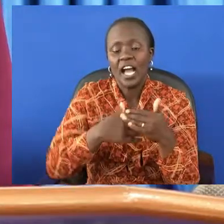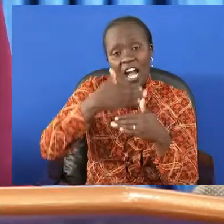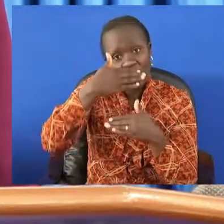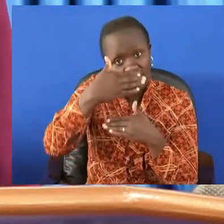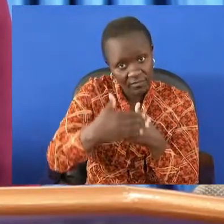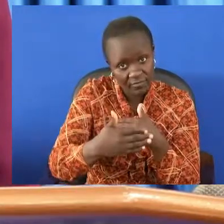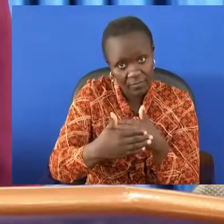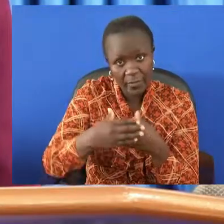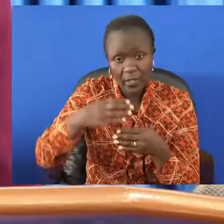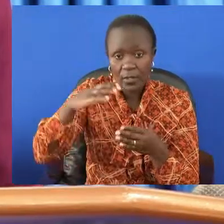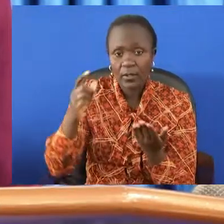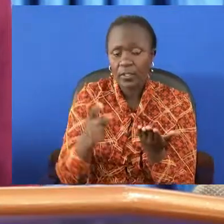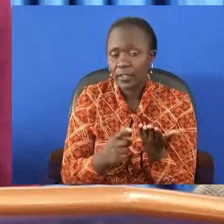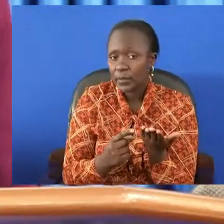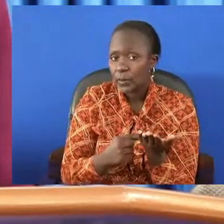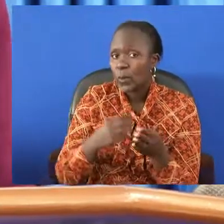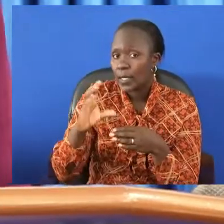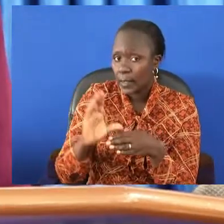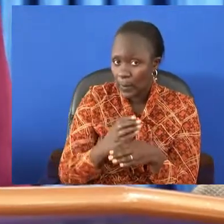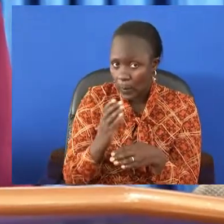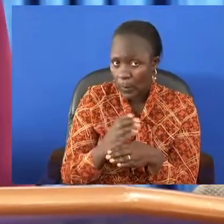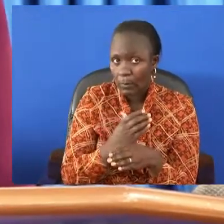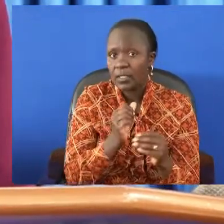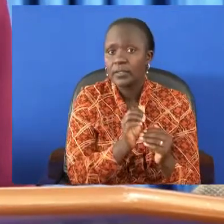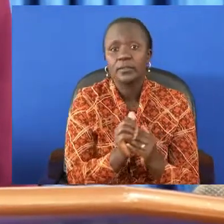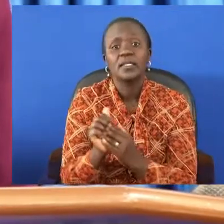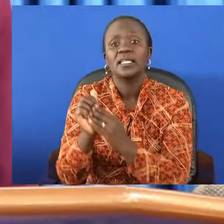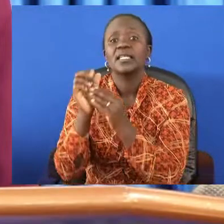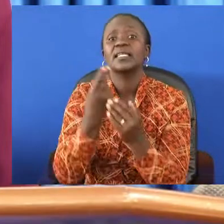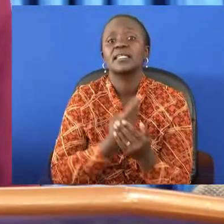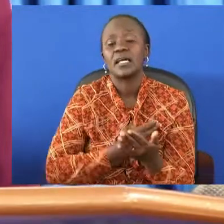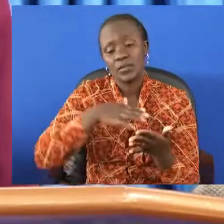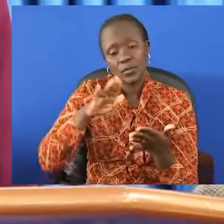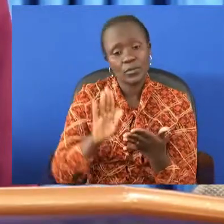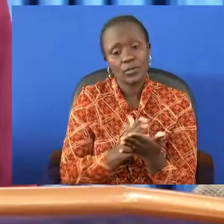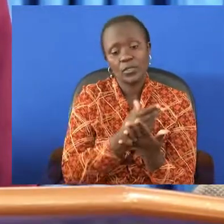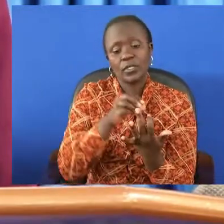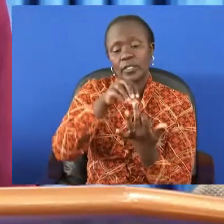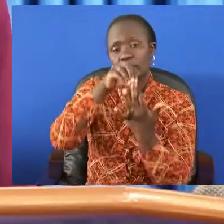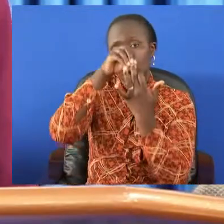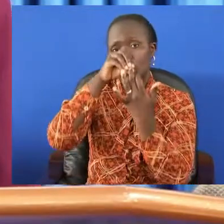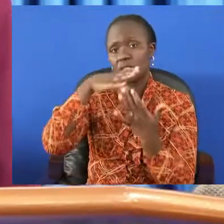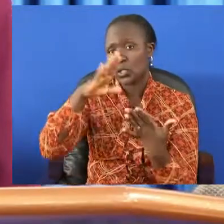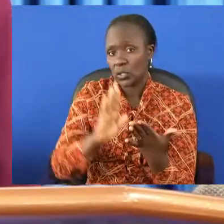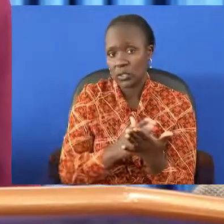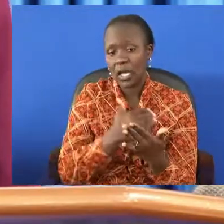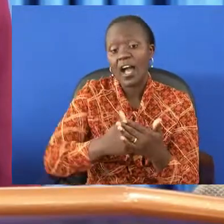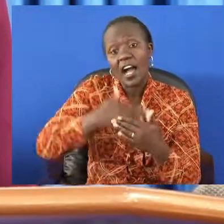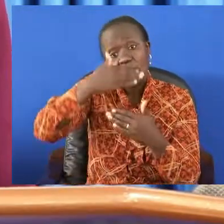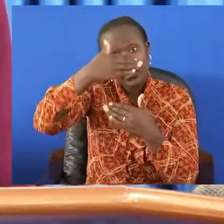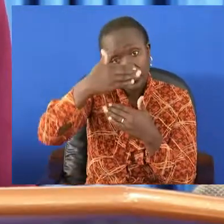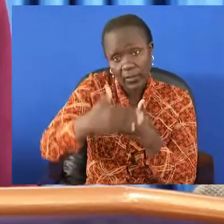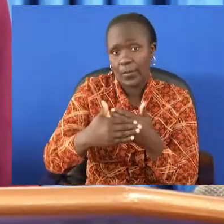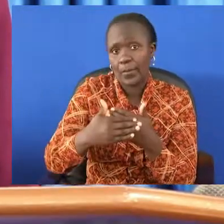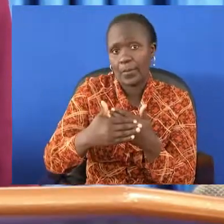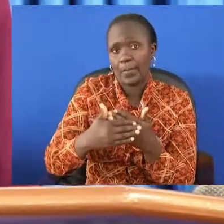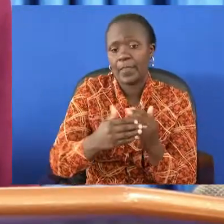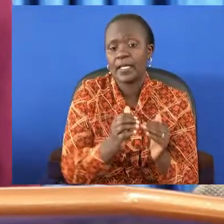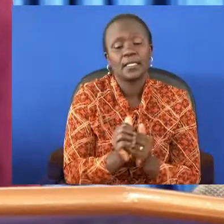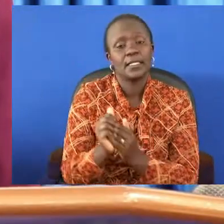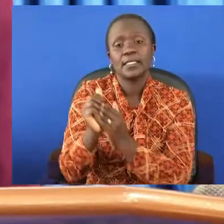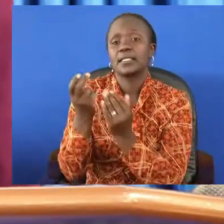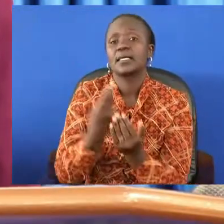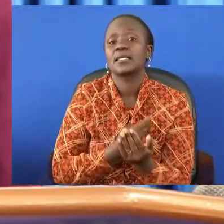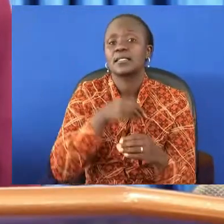baada ya hapo nitaalika Kiswahili kwaya waweze kuimba wimbo moja maalum, na baada ya hapo